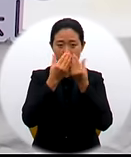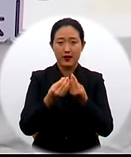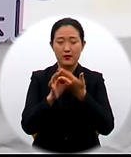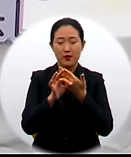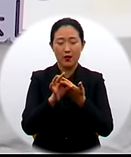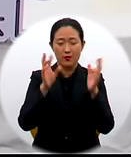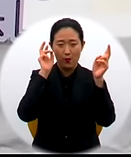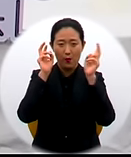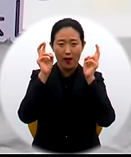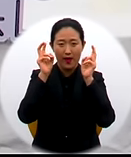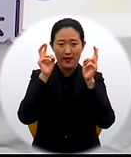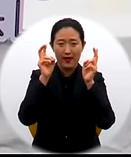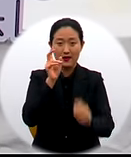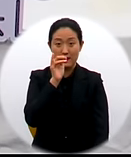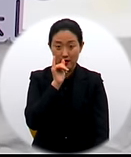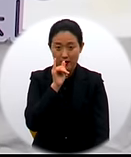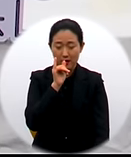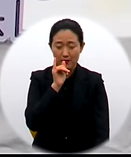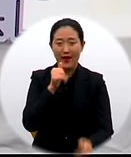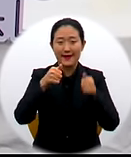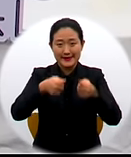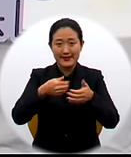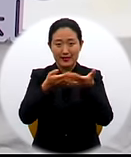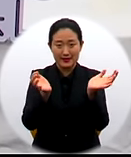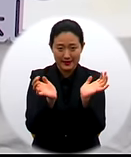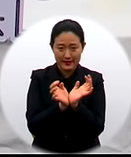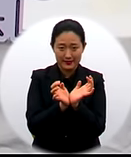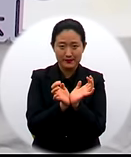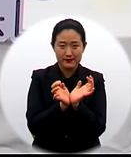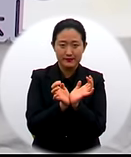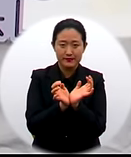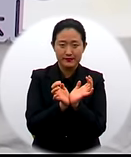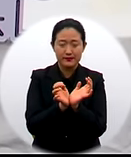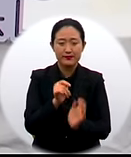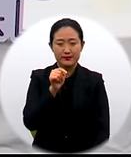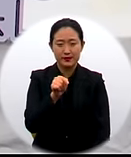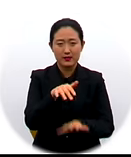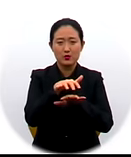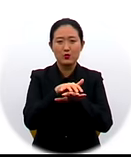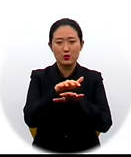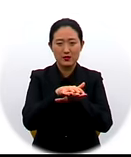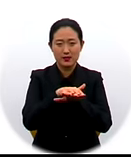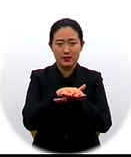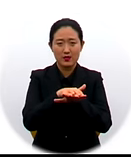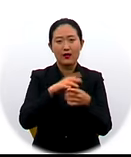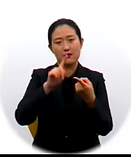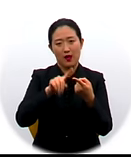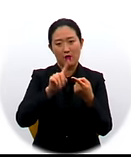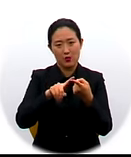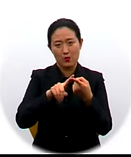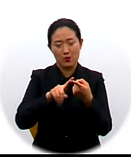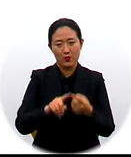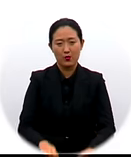예를 들면 기업이라는 게 존재하는 한 우리는 인사팀이라고 부르는, HR팀이라고도 부르는 그 조직은